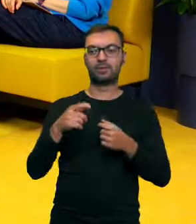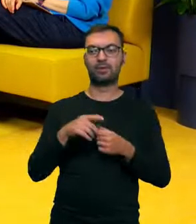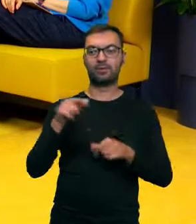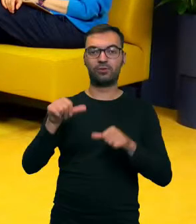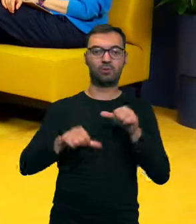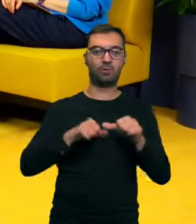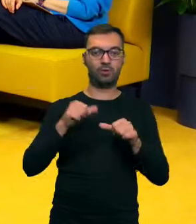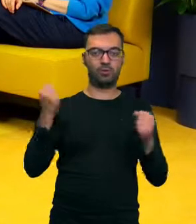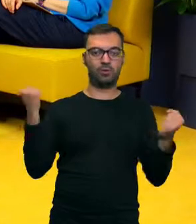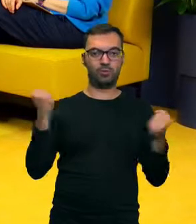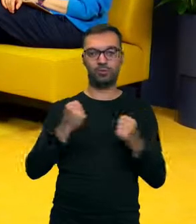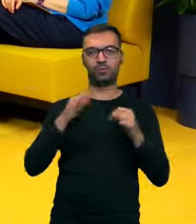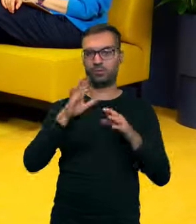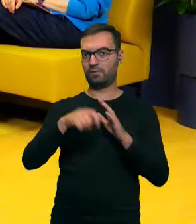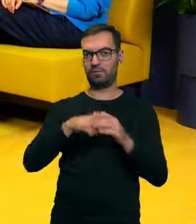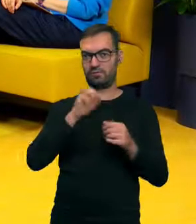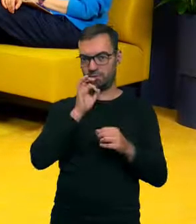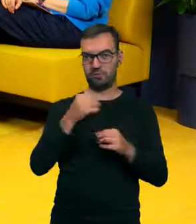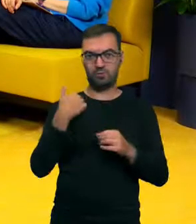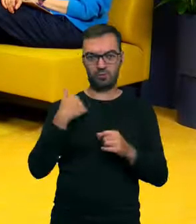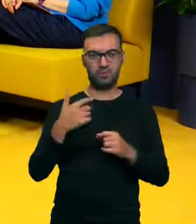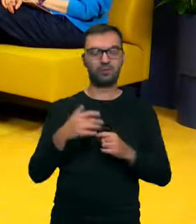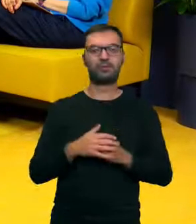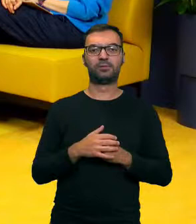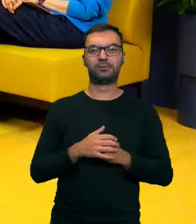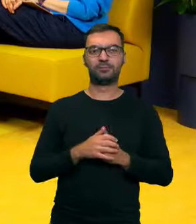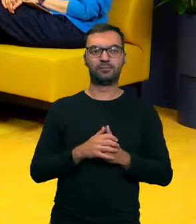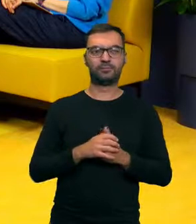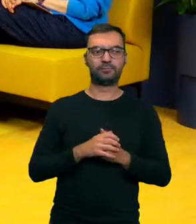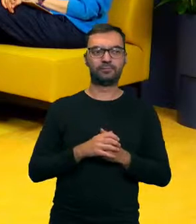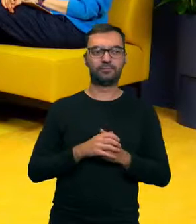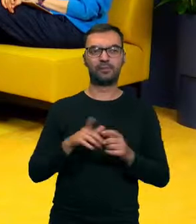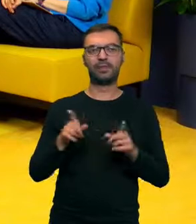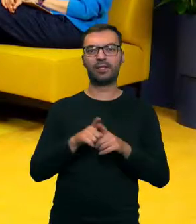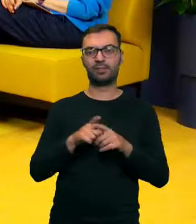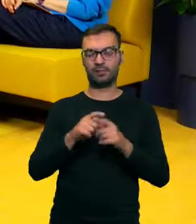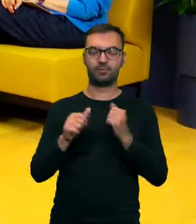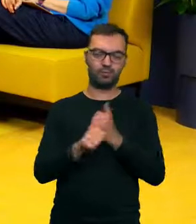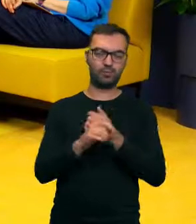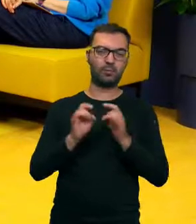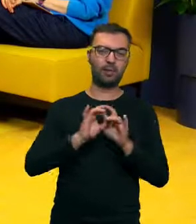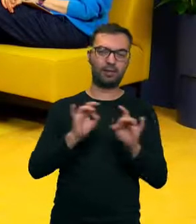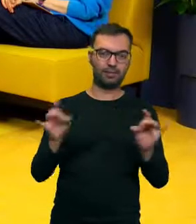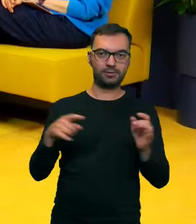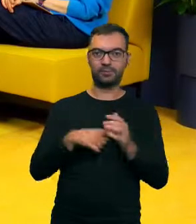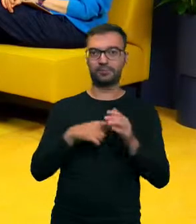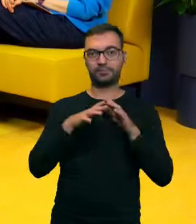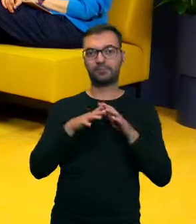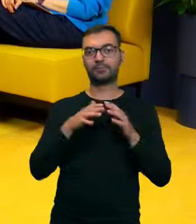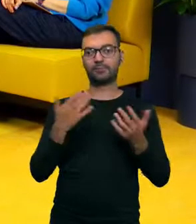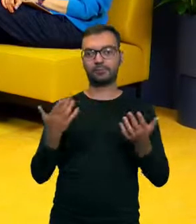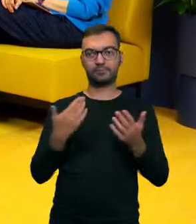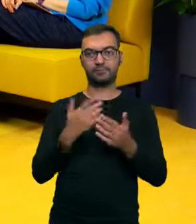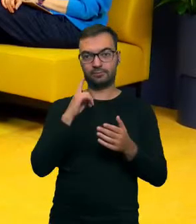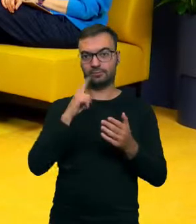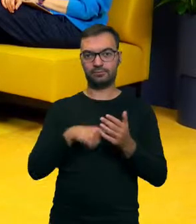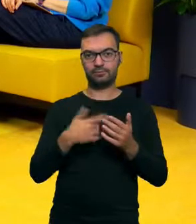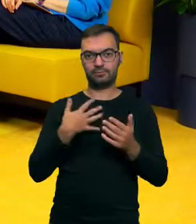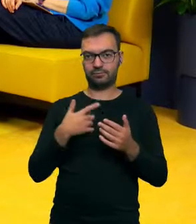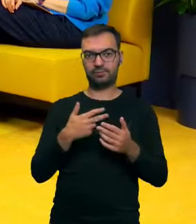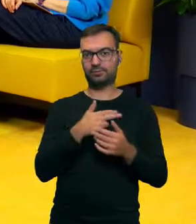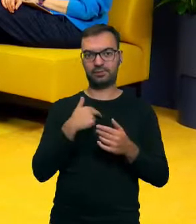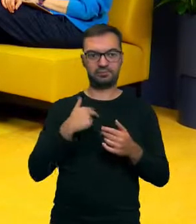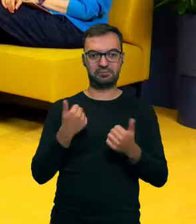ten rok, który jest przepełniony dobrymi filmami i tym takim jakby tyłem wynikającym z pandemii, po prostu jest bardzo dużo tytułów, to naprawdę uważam,